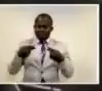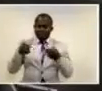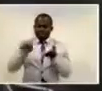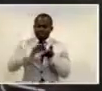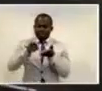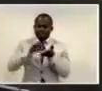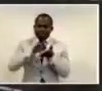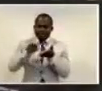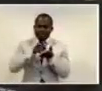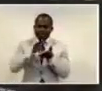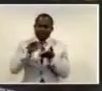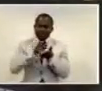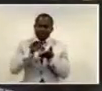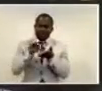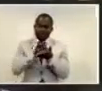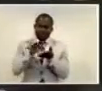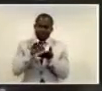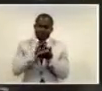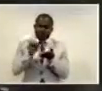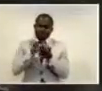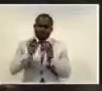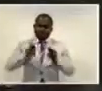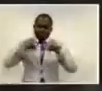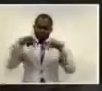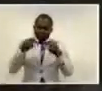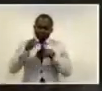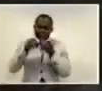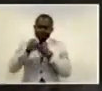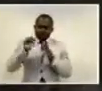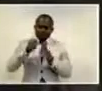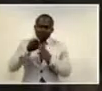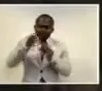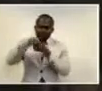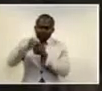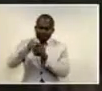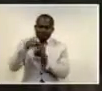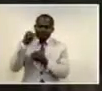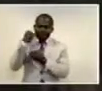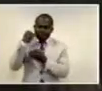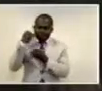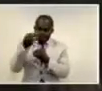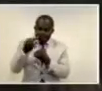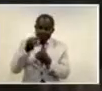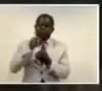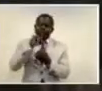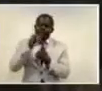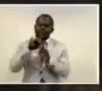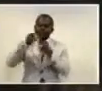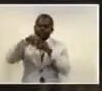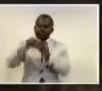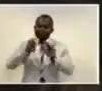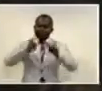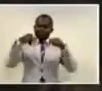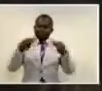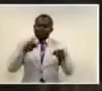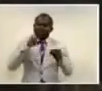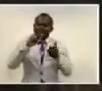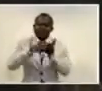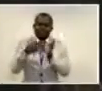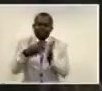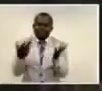twarayisinye contract ariko cyambwiye bigomba kugira ikivamo iyo hatagize ikivamo contract nta